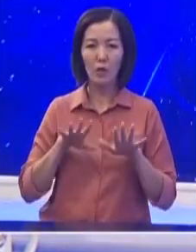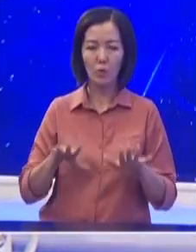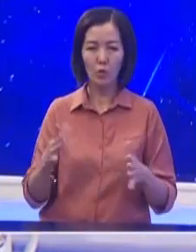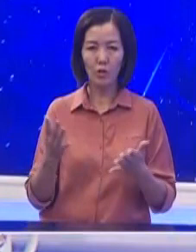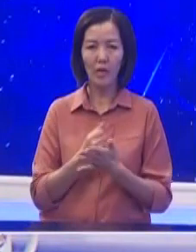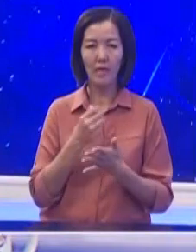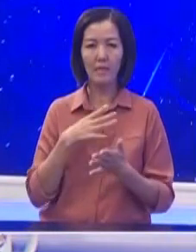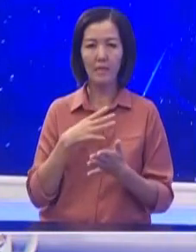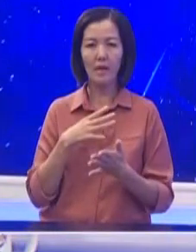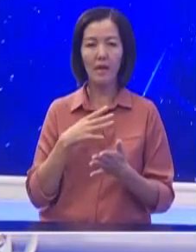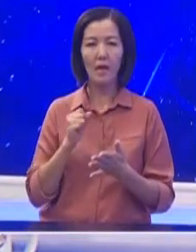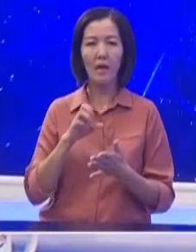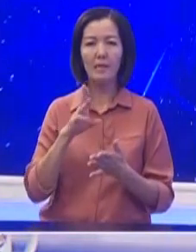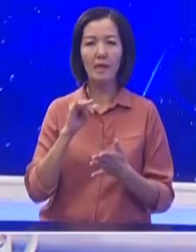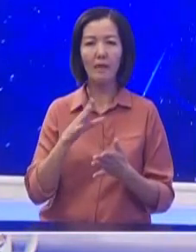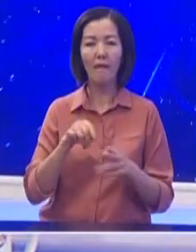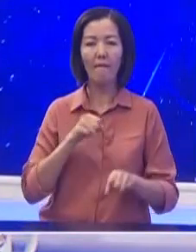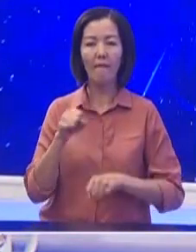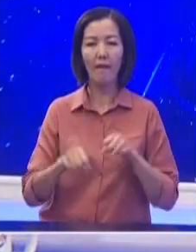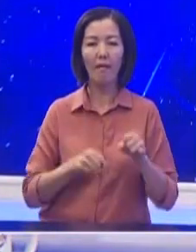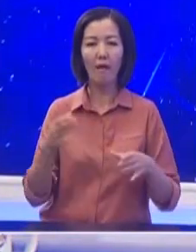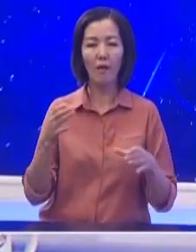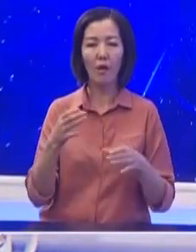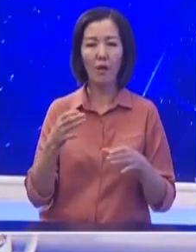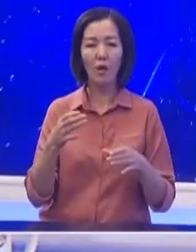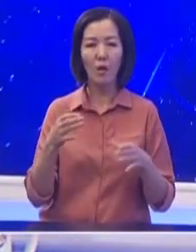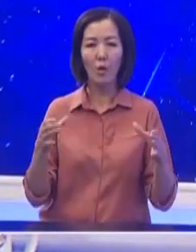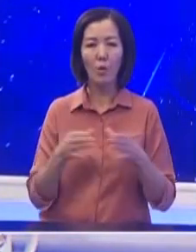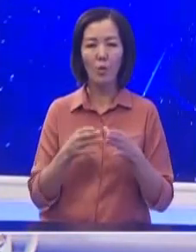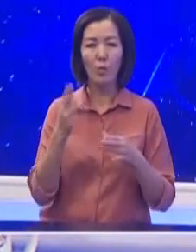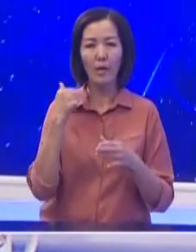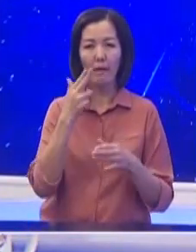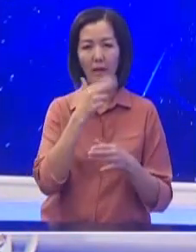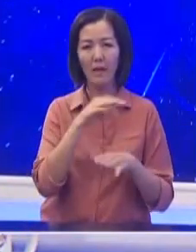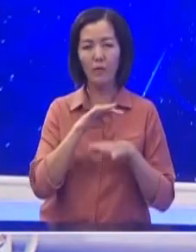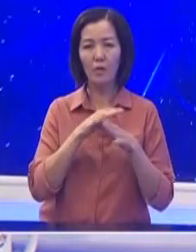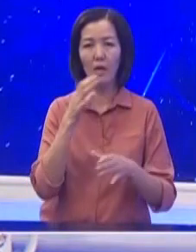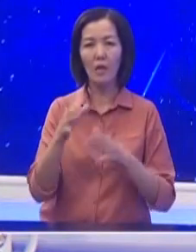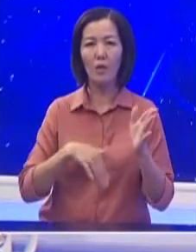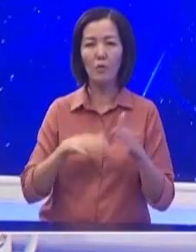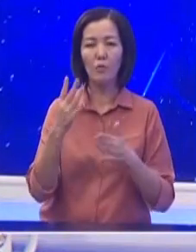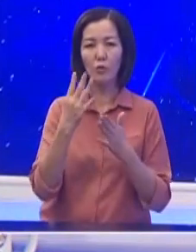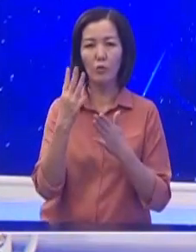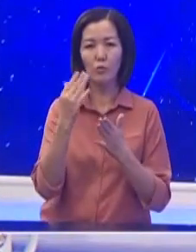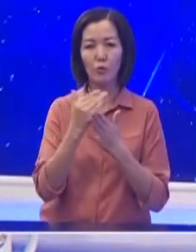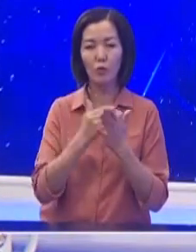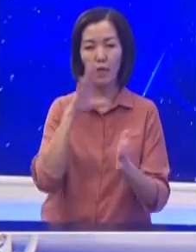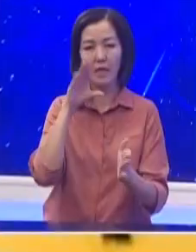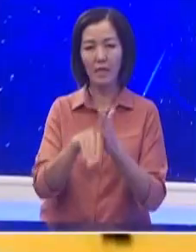орынға жайғасты. Сонымен қатар Астана велоклубы Италияда өтіп жатқан халықаралық турнирде үздік үштік келінді.